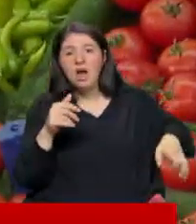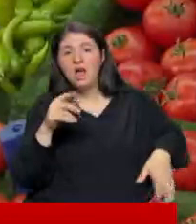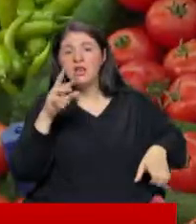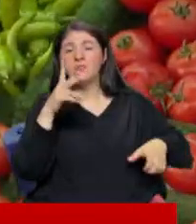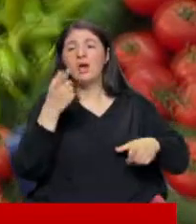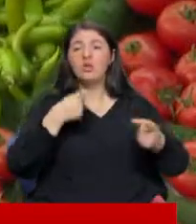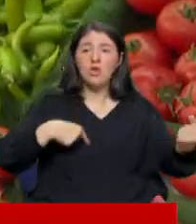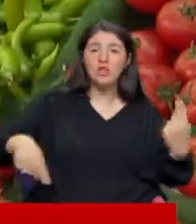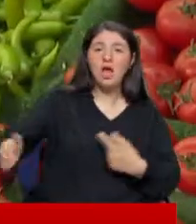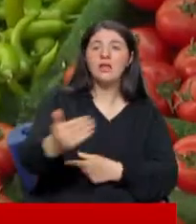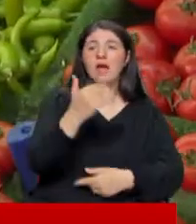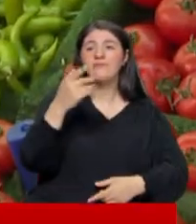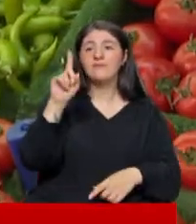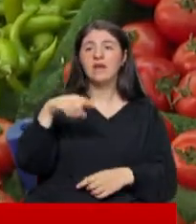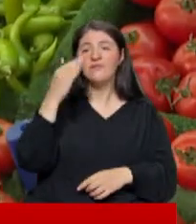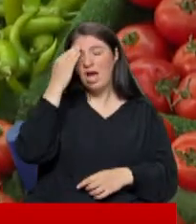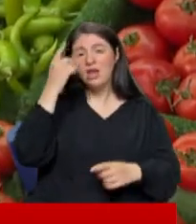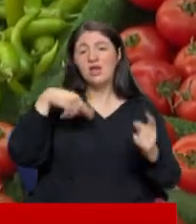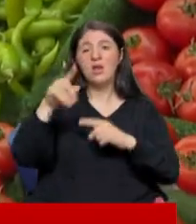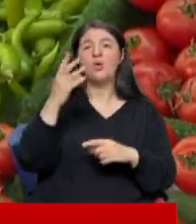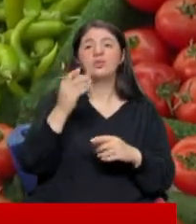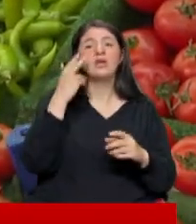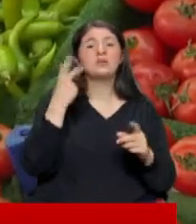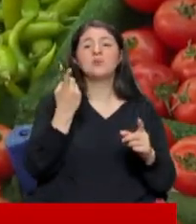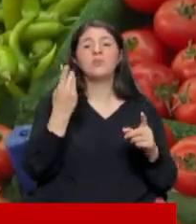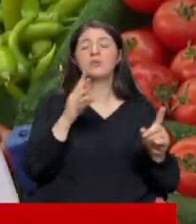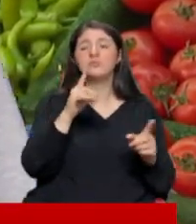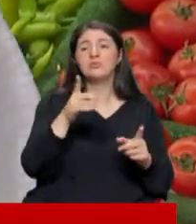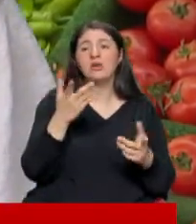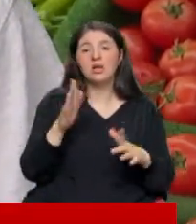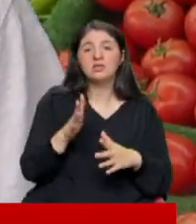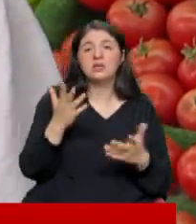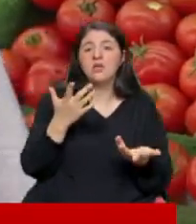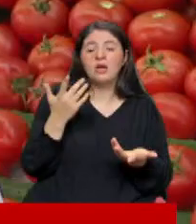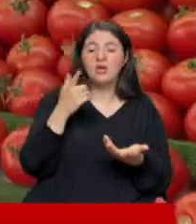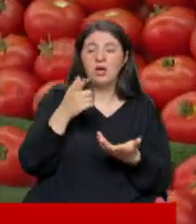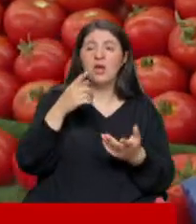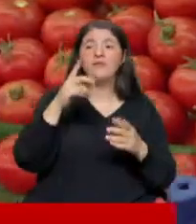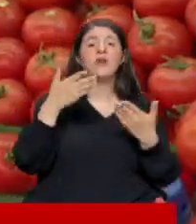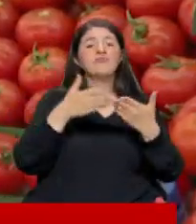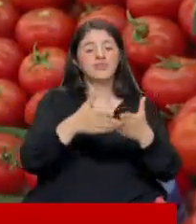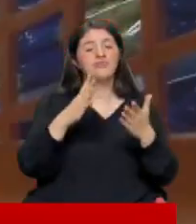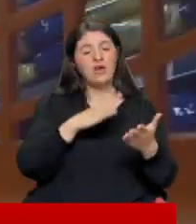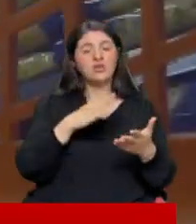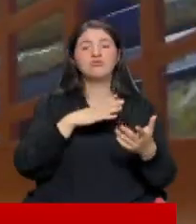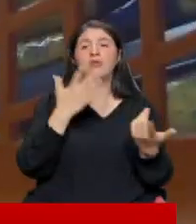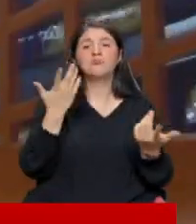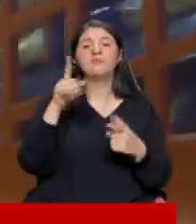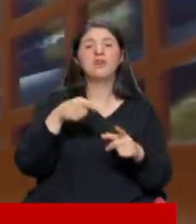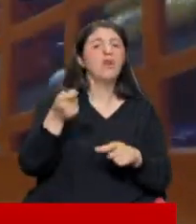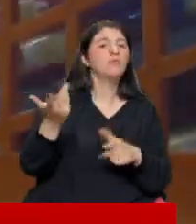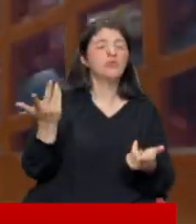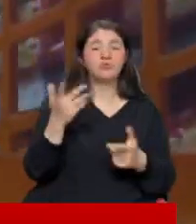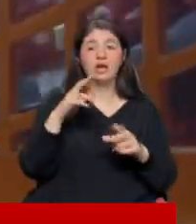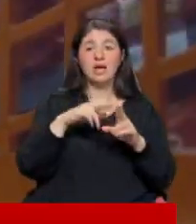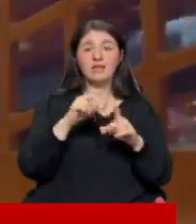dolaylı vergi fakir fukaraya oluyor zengin'e bir şey yok pırlanta alırsan vergi vermiyorsun yatın varsa vergi vermiyorsun KDV